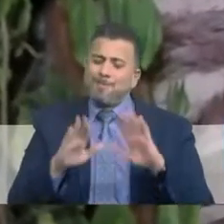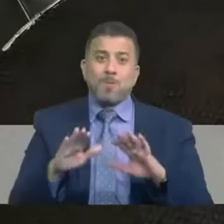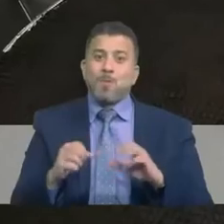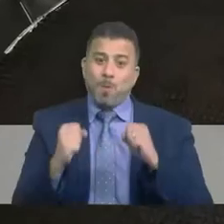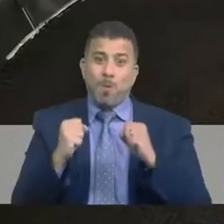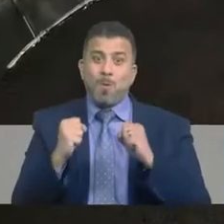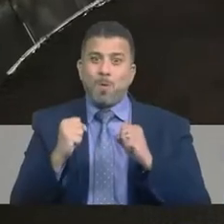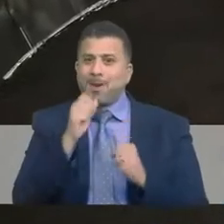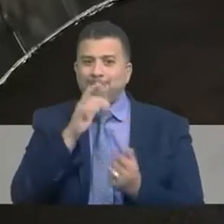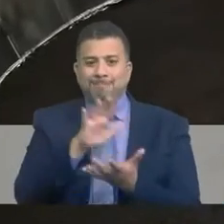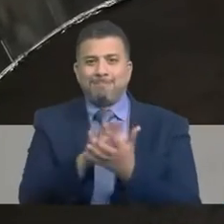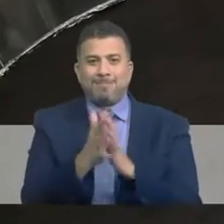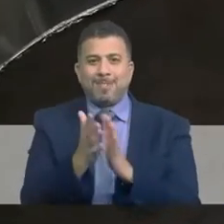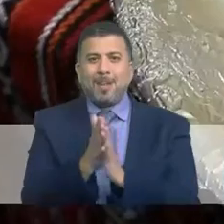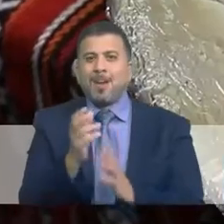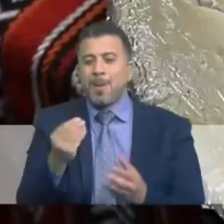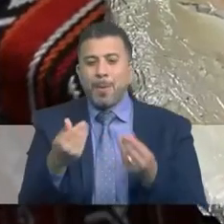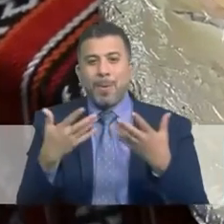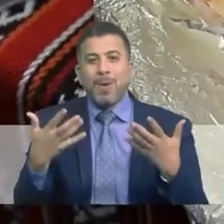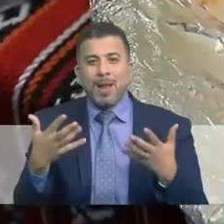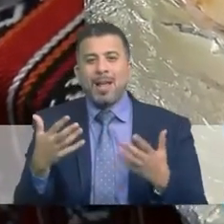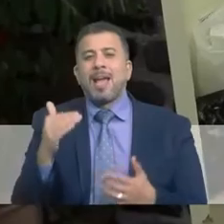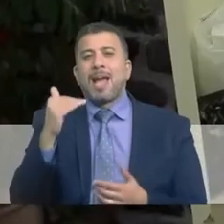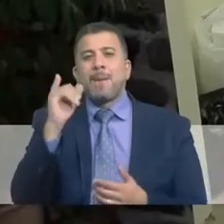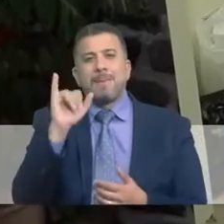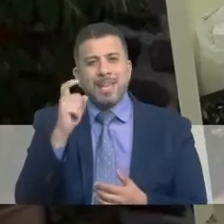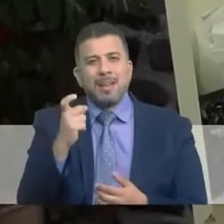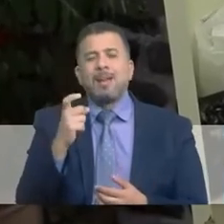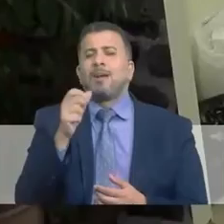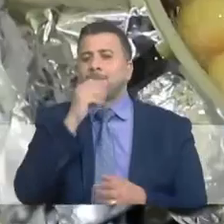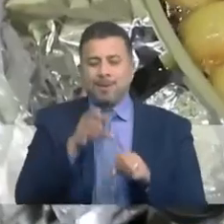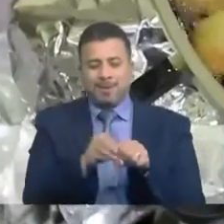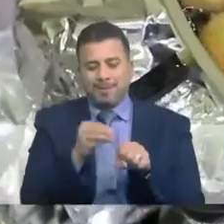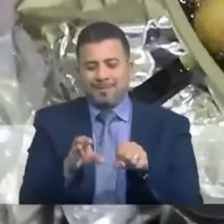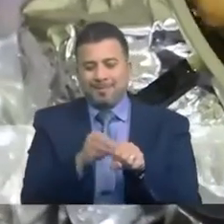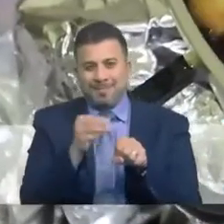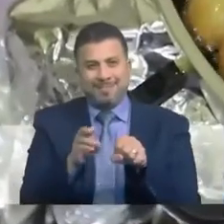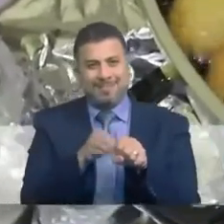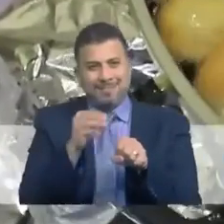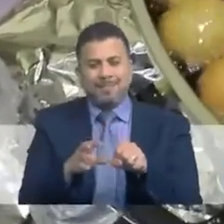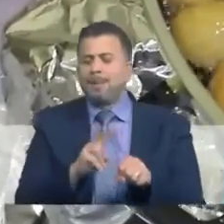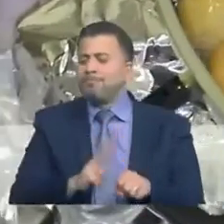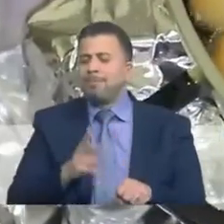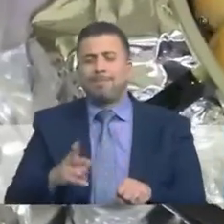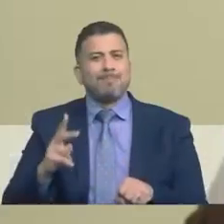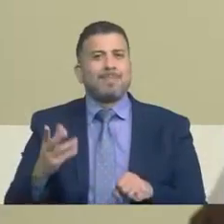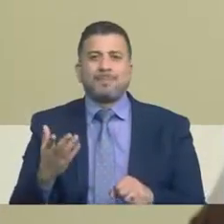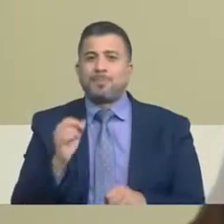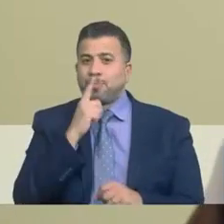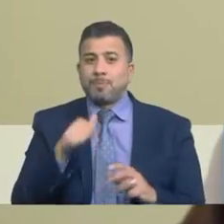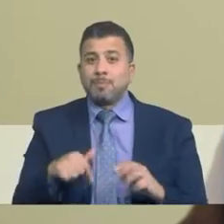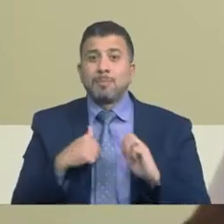وبقوة بخبز الرقاق والخمير والقيمات وغيرها من المخبوزات.